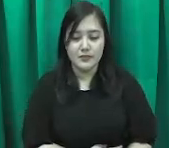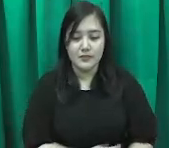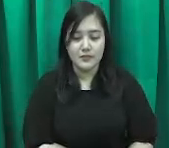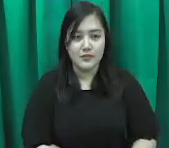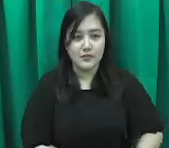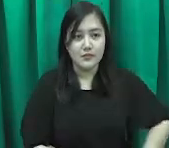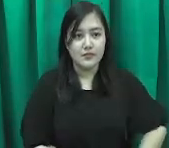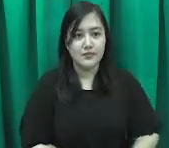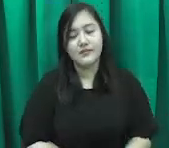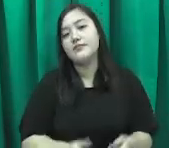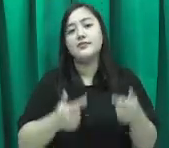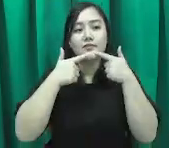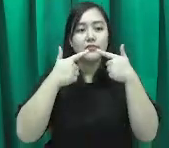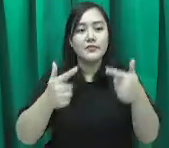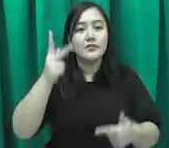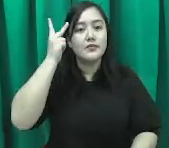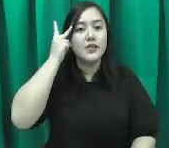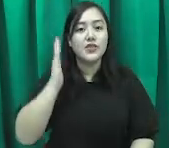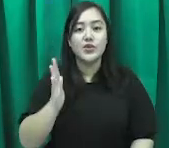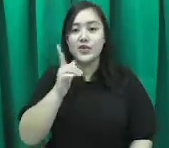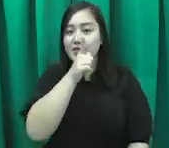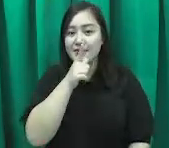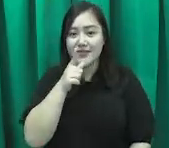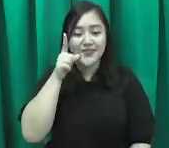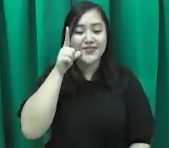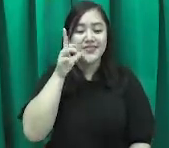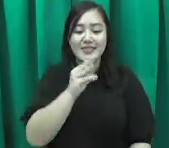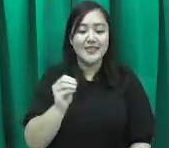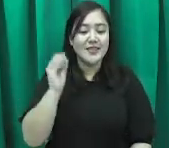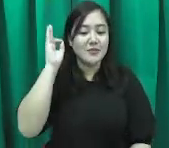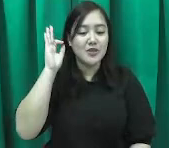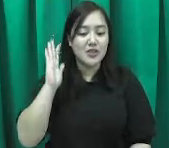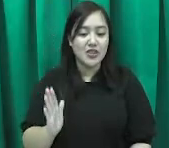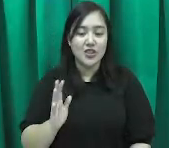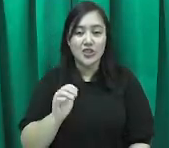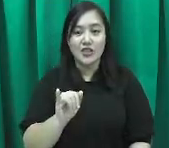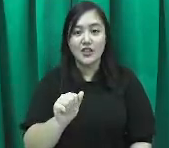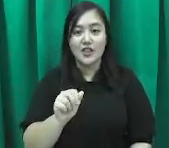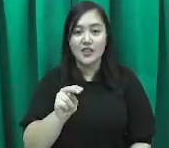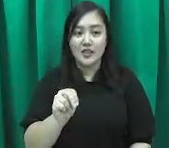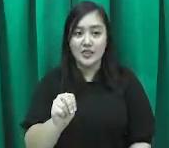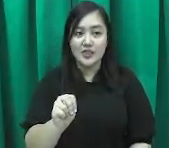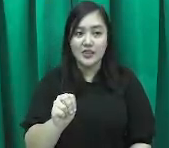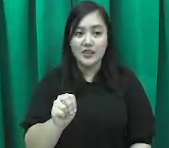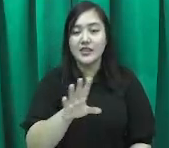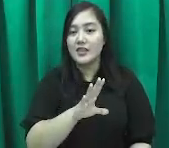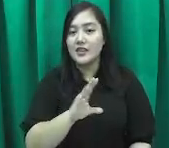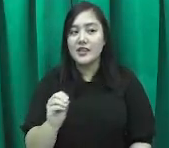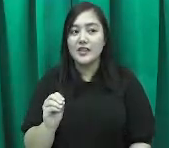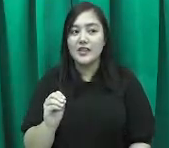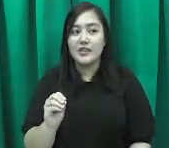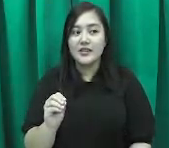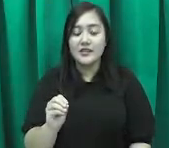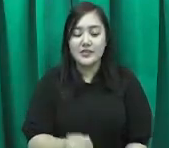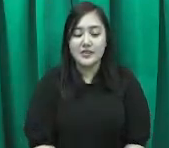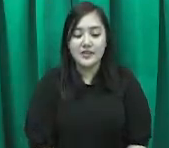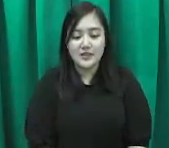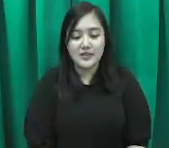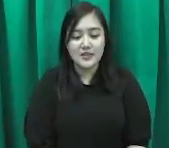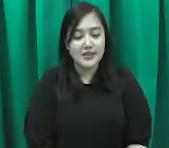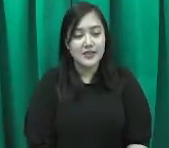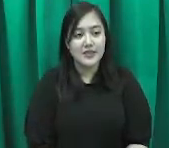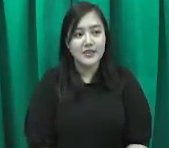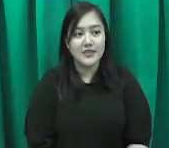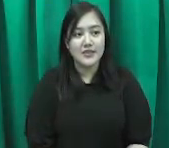Louie nanonood. Saka si Pastor Ian Cuarez. Saka si ko si Sir magandang tanghali po. Magandang tanghali po sa